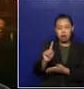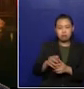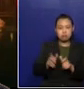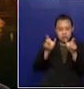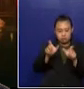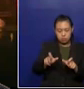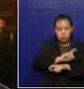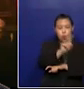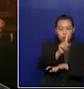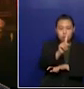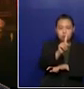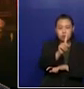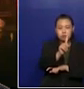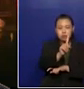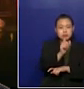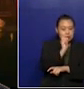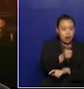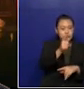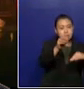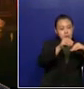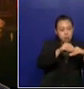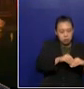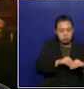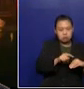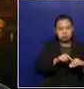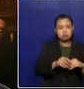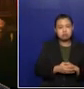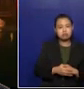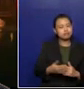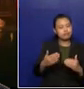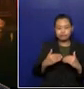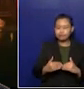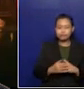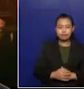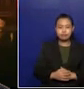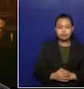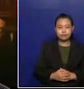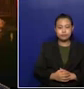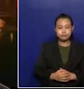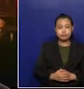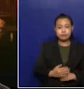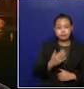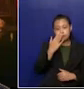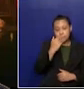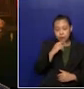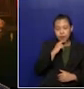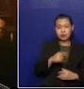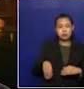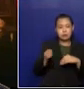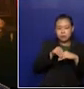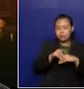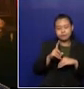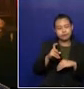รายวันเข้าไปท่านไปดูสไลด์อีกแผ่นหนึ่งเนี่ยนี่คือตัวคำตอบว่ามันขึ้นค่าแรงตามที่ท่านคิด